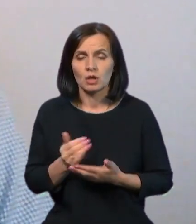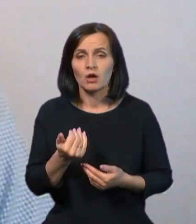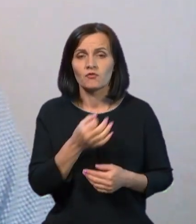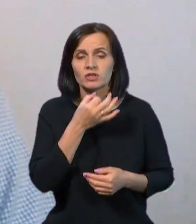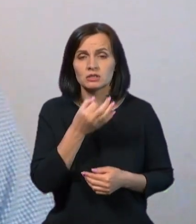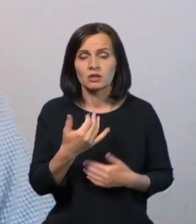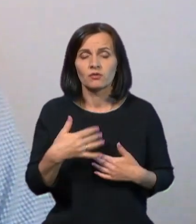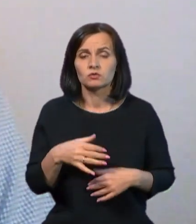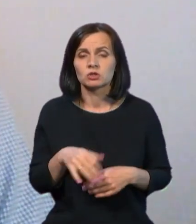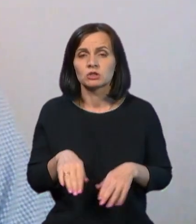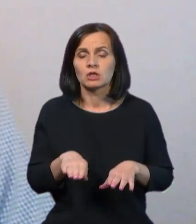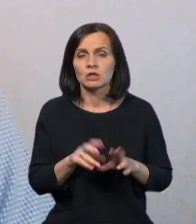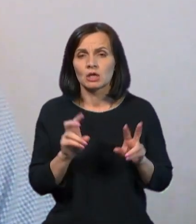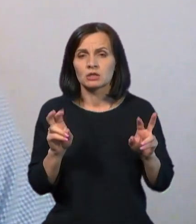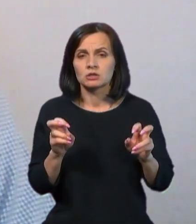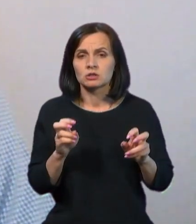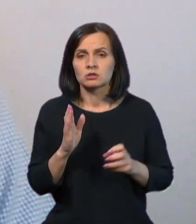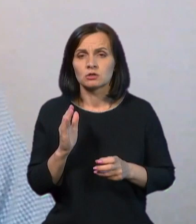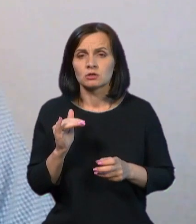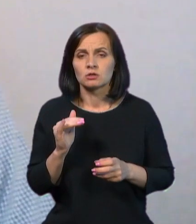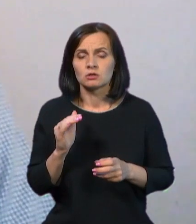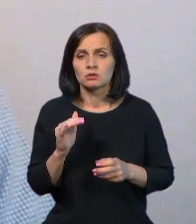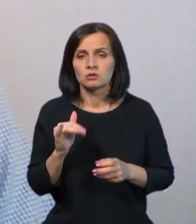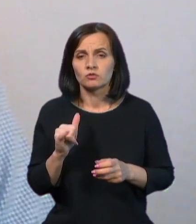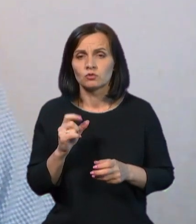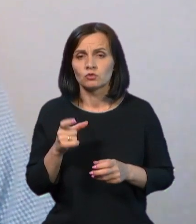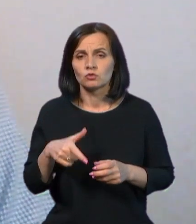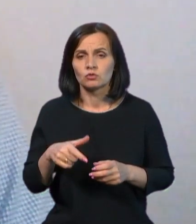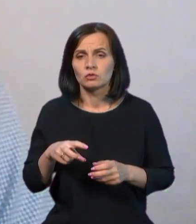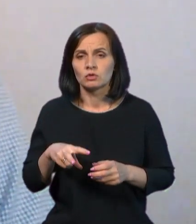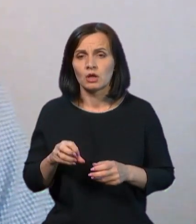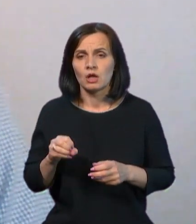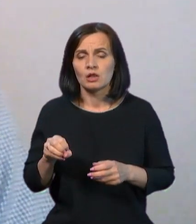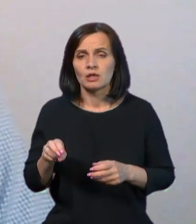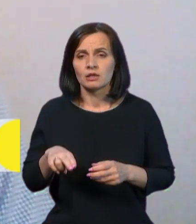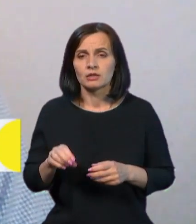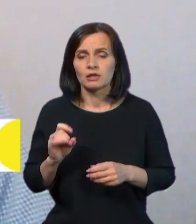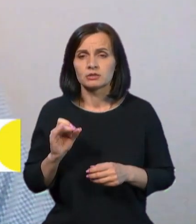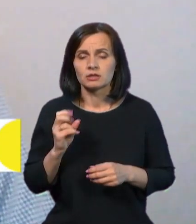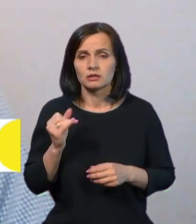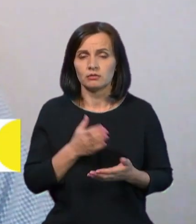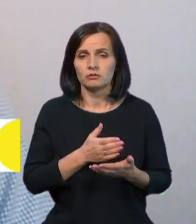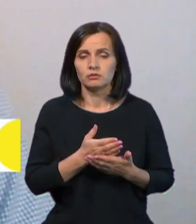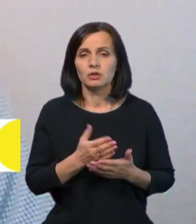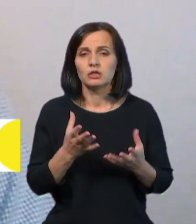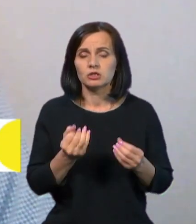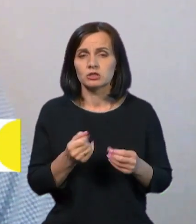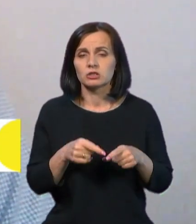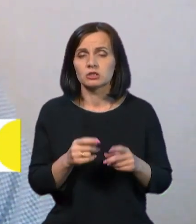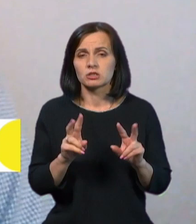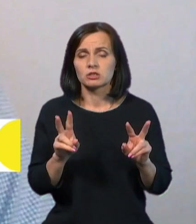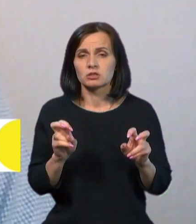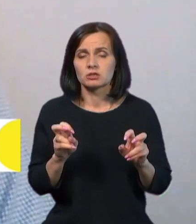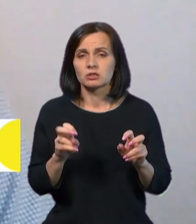вже так званий Вугледарський напрямок, його ще називають офіційне зведення Генштабу ЗСУ